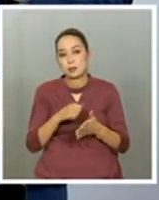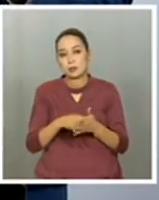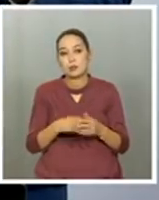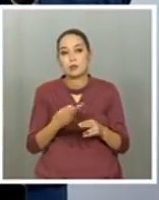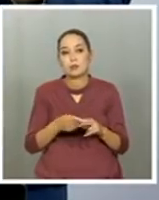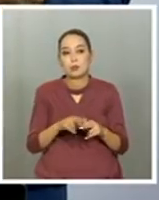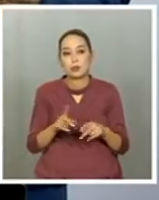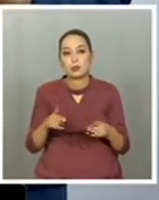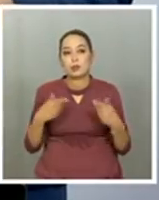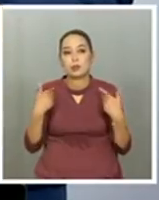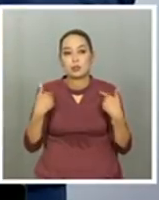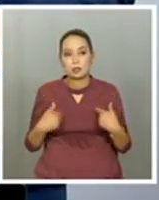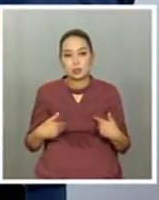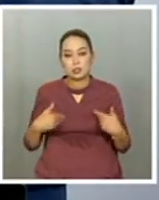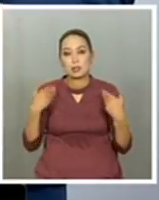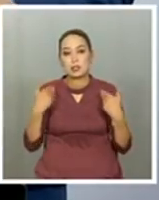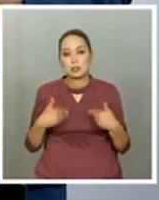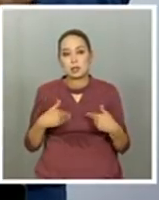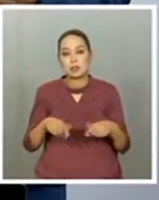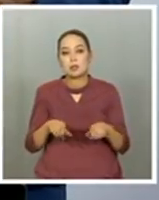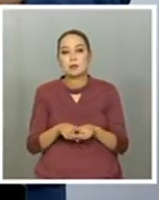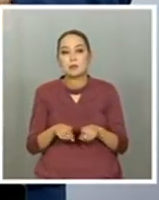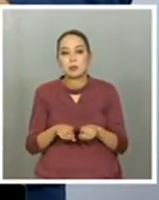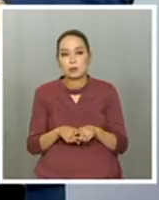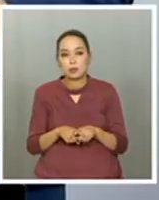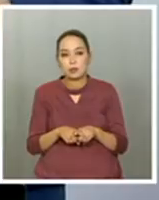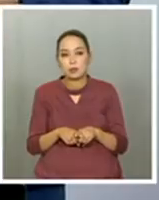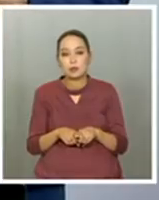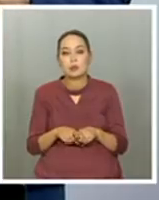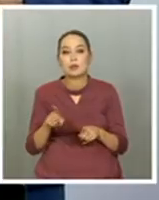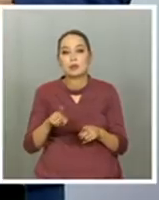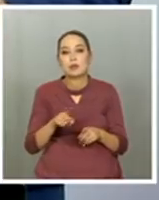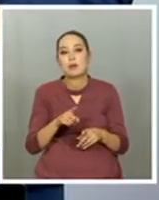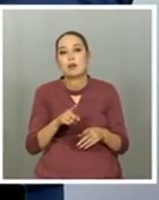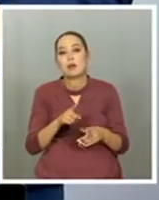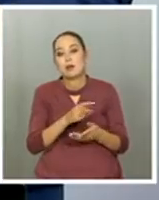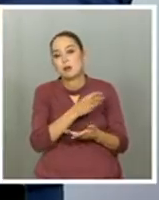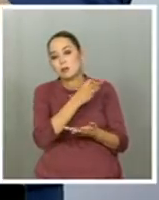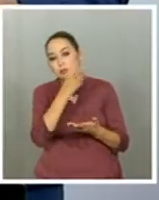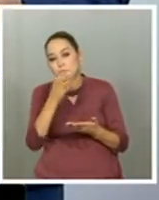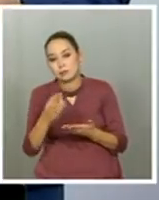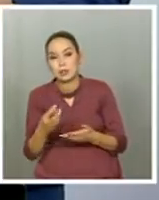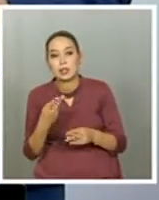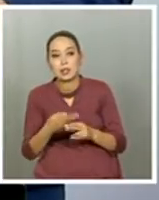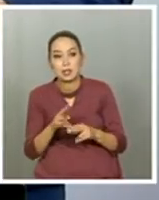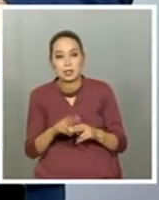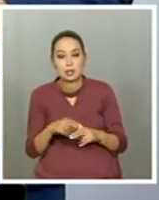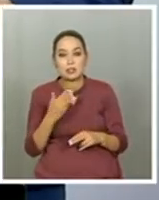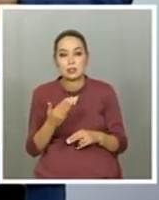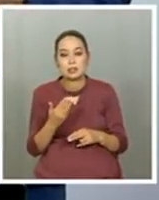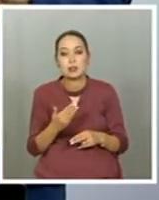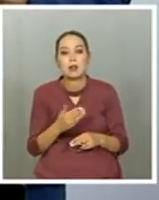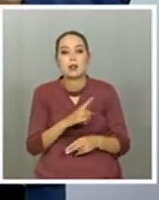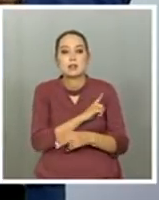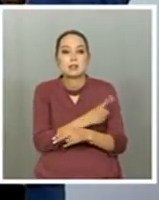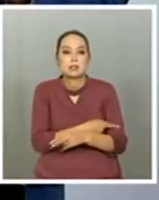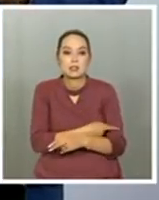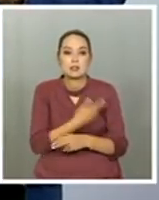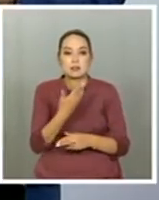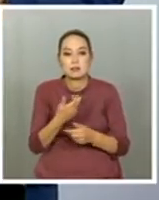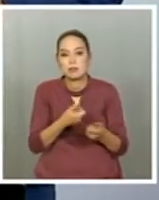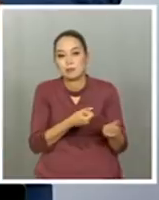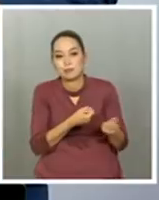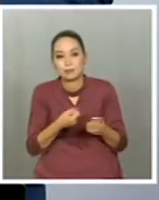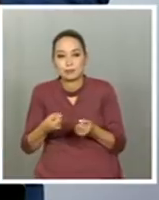дене ненің әсерінен құлап жатыр? Бұл дененің құлауына, яғни жердің гравитациялық өрісі тартылыс күші әсер етіп тұр. Және де бұл